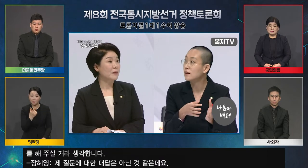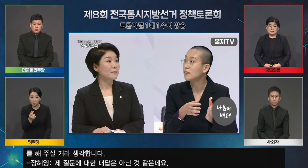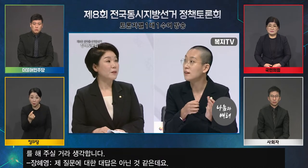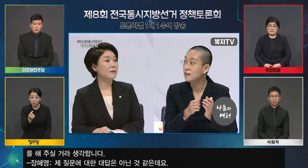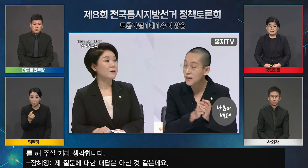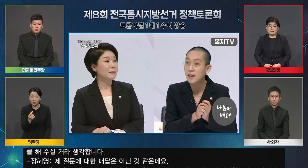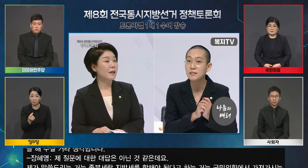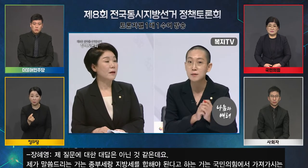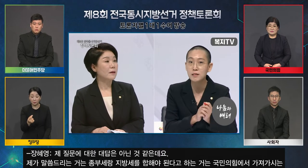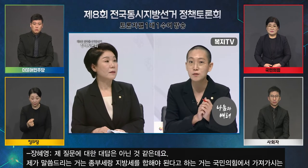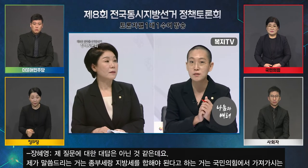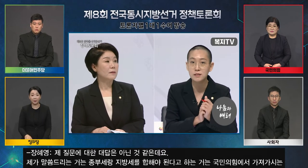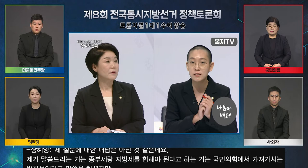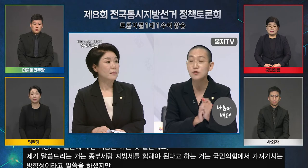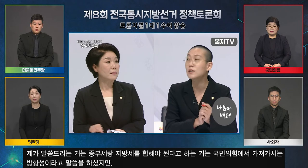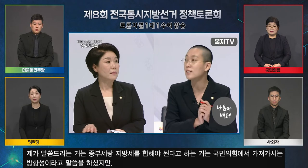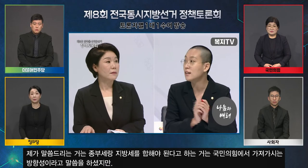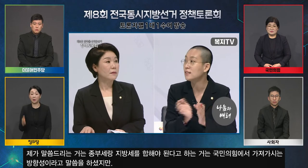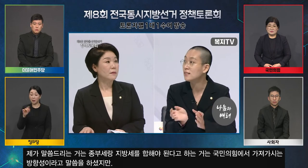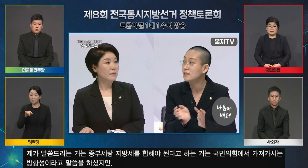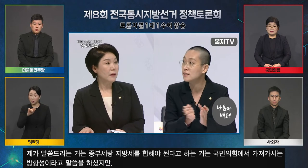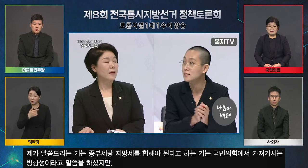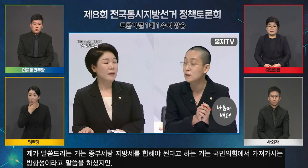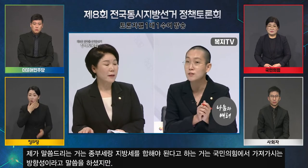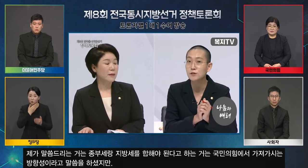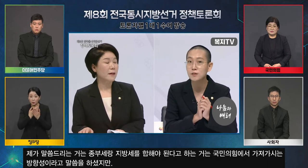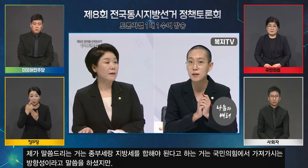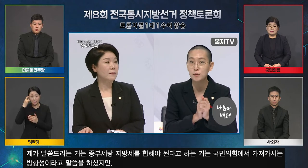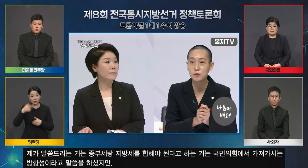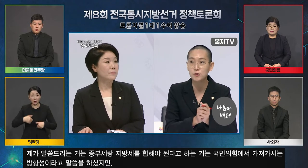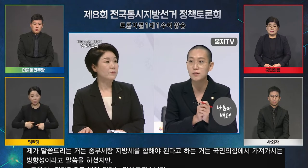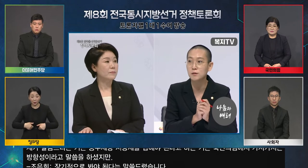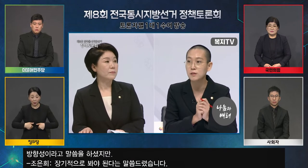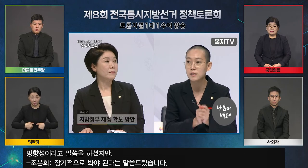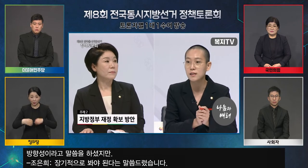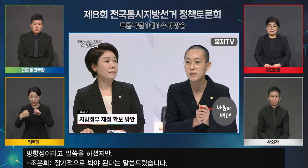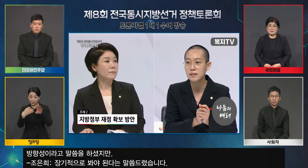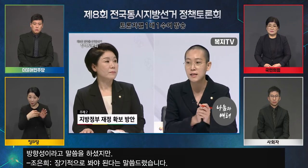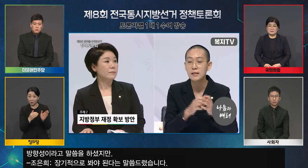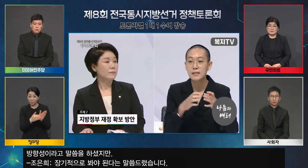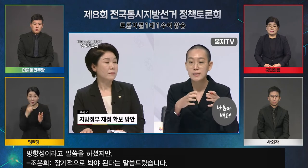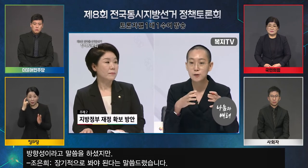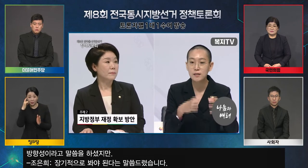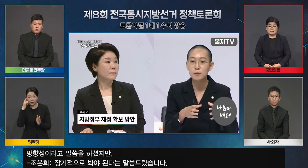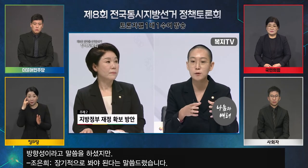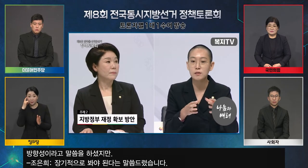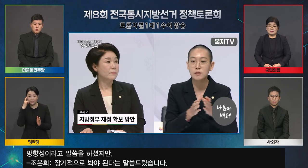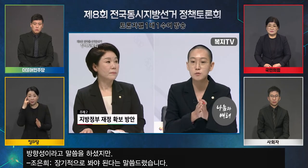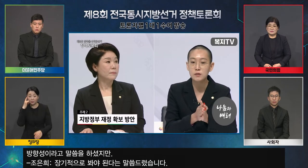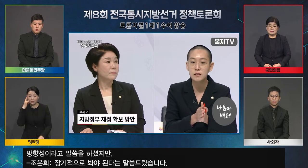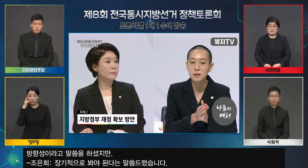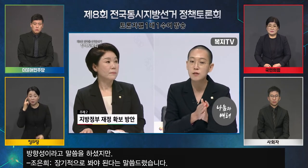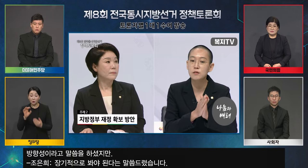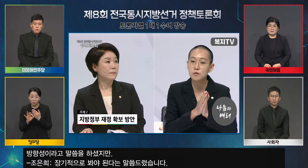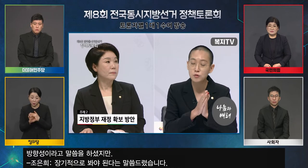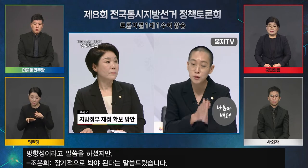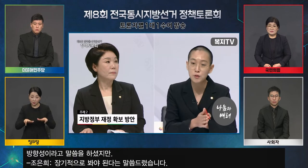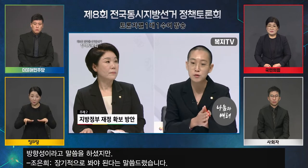봐야 된다고 말씀드렸습니다. 하지만 이것을 신중하게 해야 된다는 현실적인 답변을 주셨다고 생각하는데 그렇다면 어쨌든